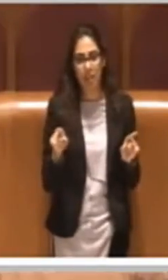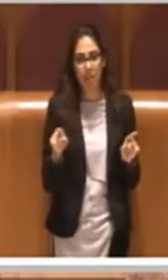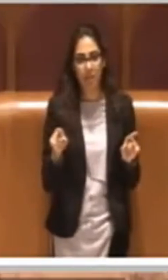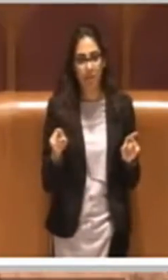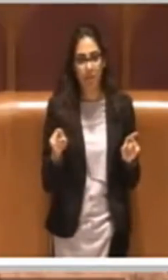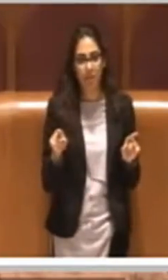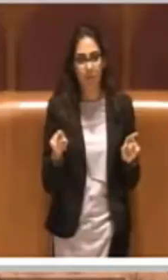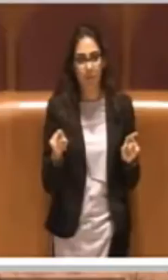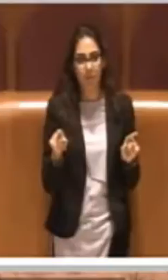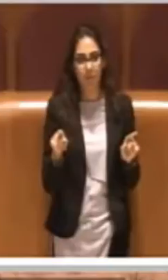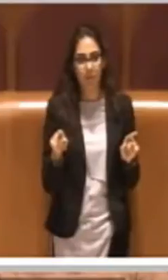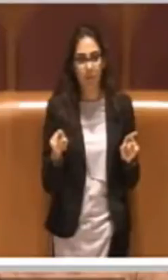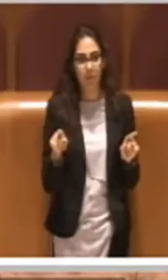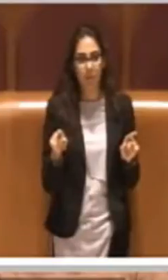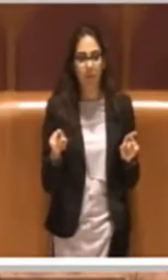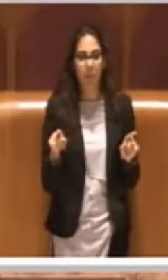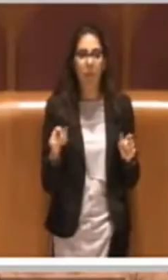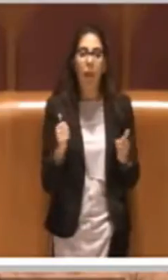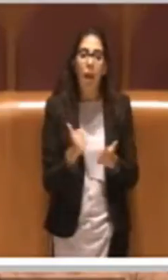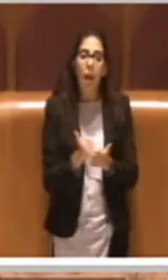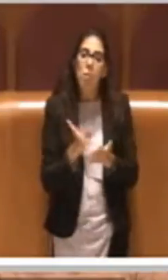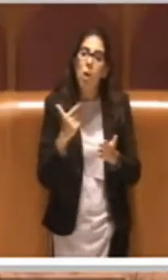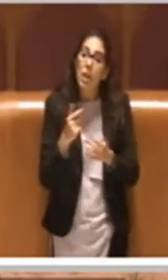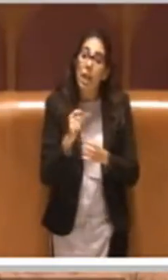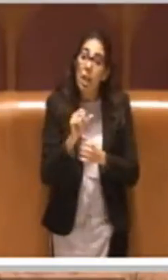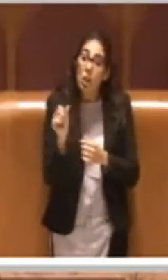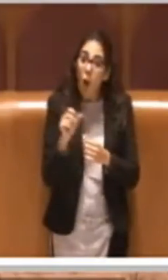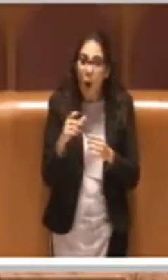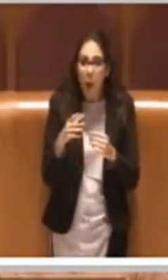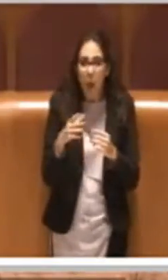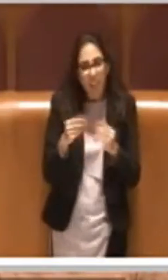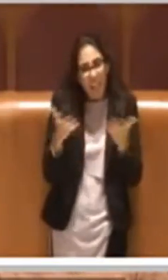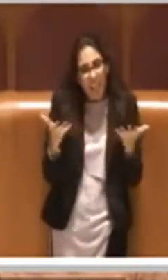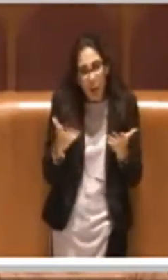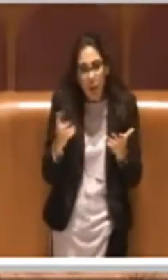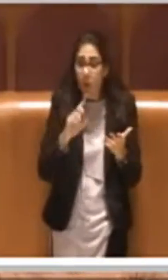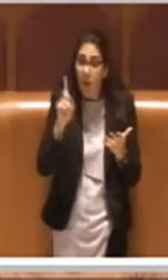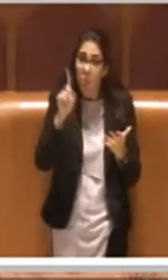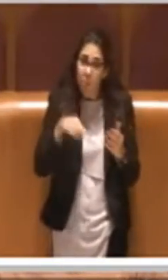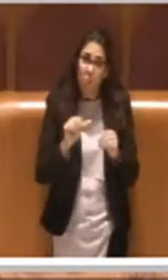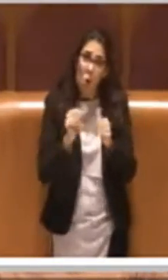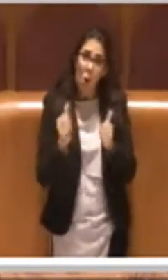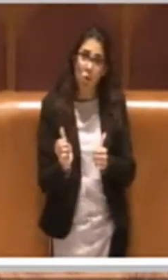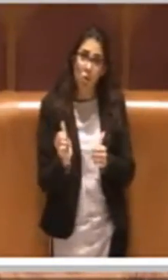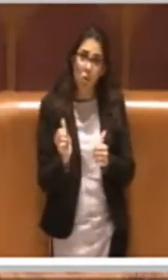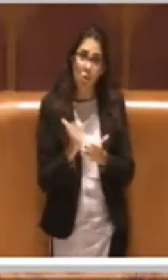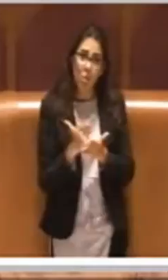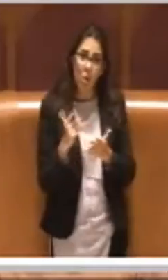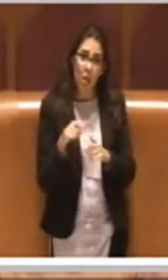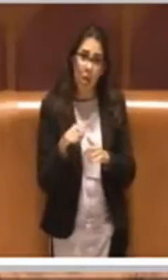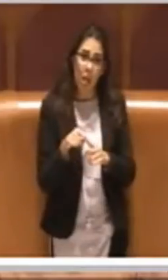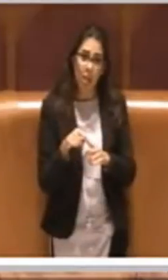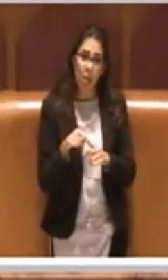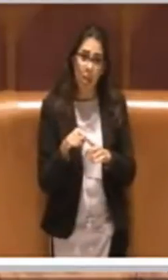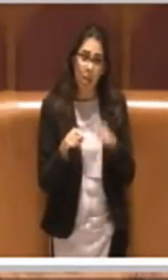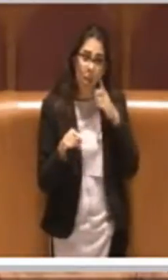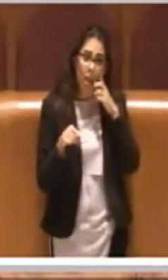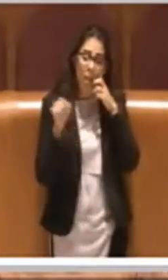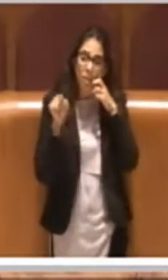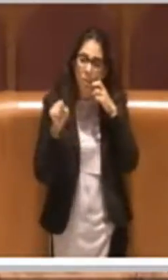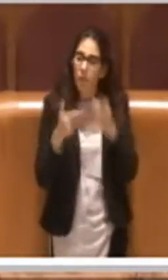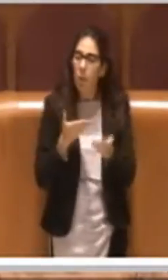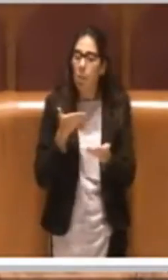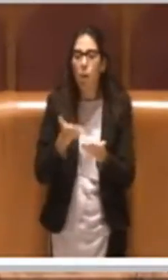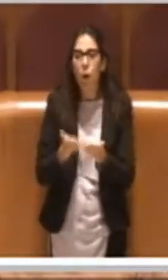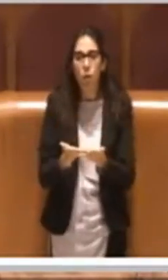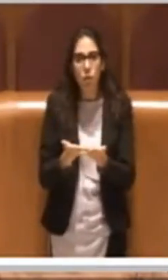non solo ciò che si fa, ma anche come lo si fa. Quindi questa mozione, che ovviamente ha la volontà